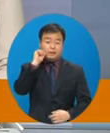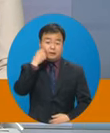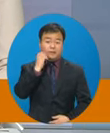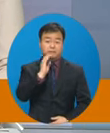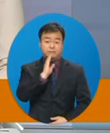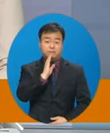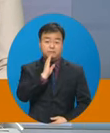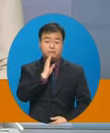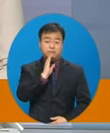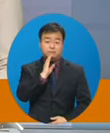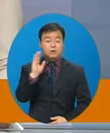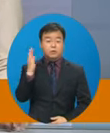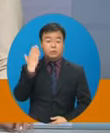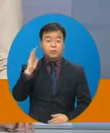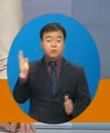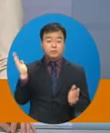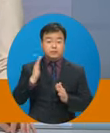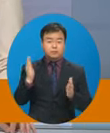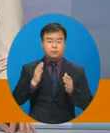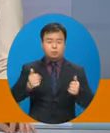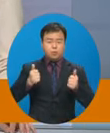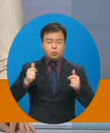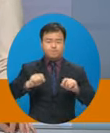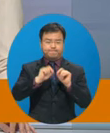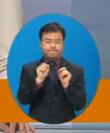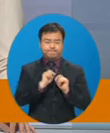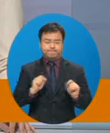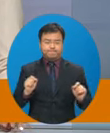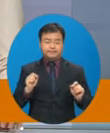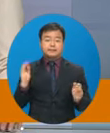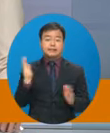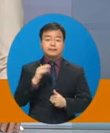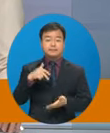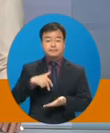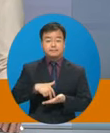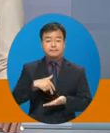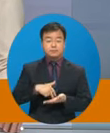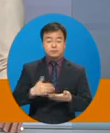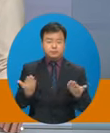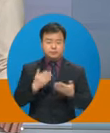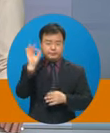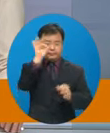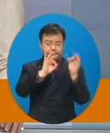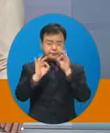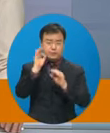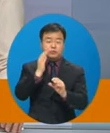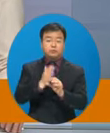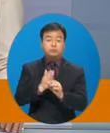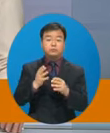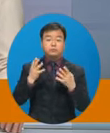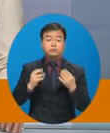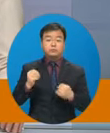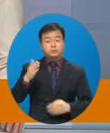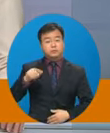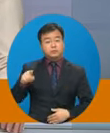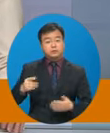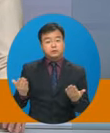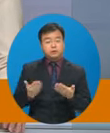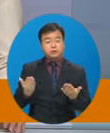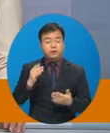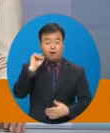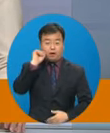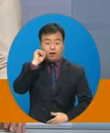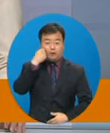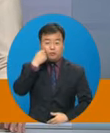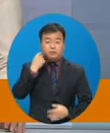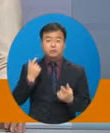졸업까지 미뤄가면서 학생 신분으로 구직 활동을 하는 경우가 많은데요. 그런데 이젠 이마저도 어려워 보입니다.